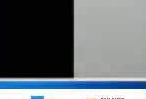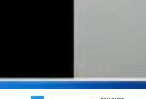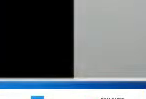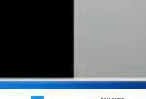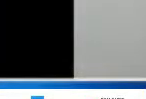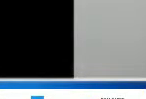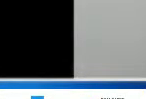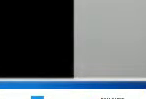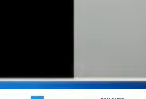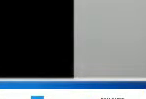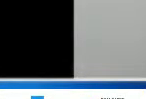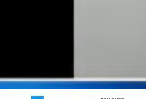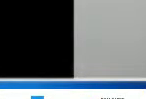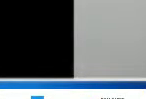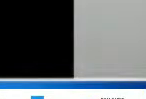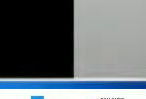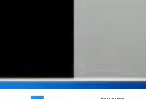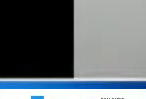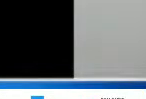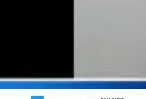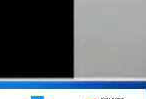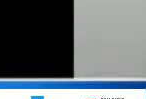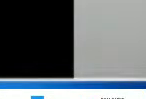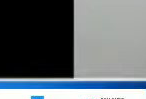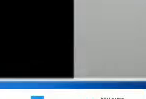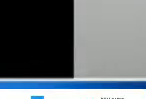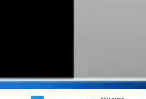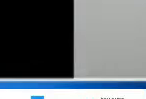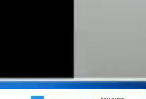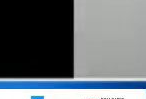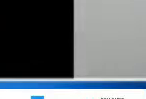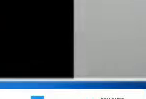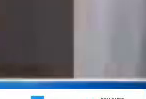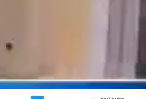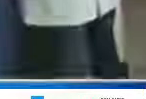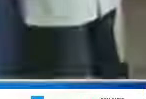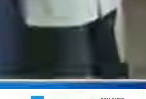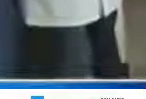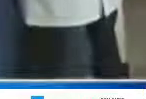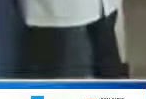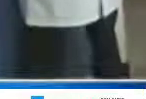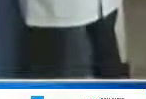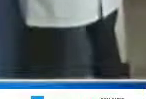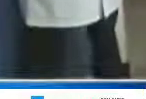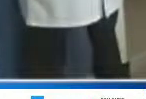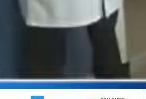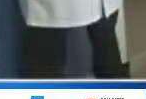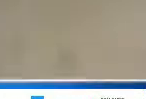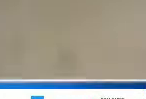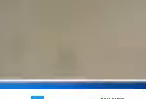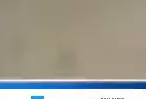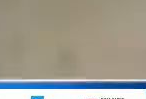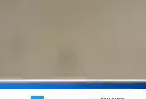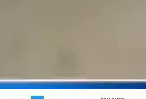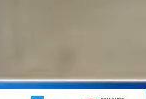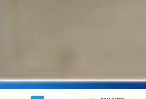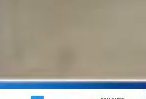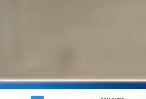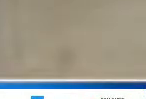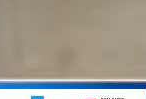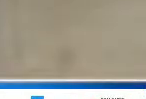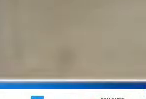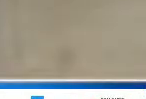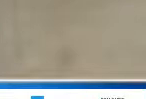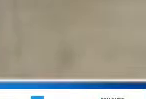sa North Africa. No, sa ngayon, dalawa pa lang ang, noong wala pa si